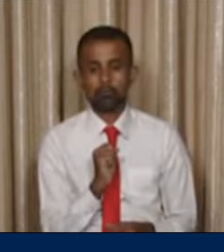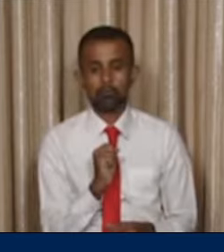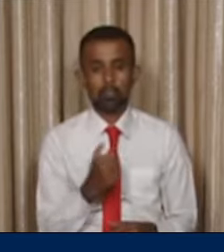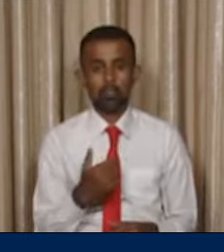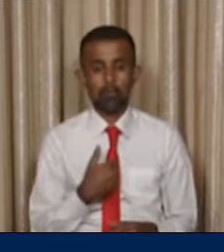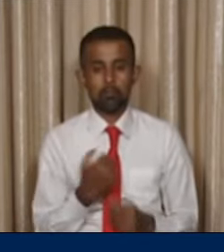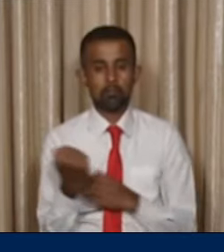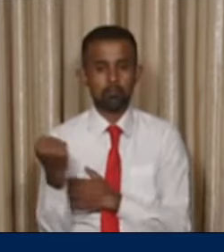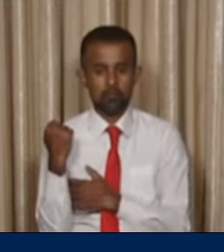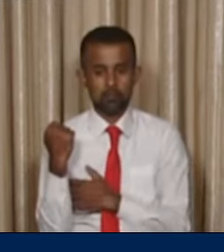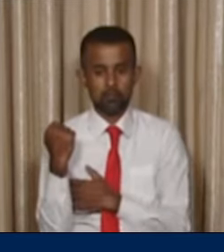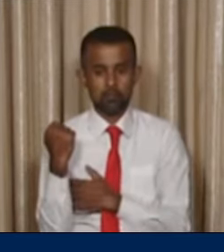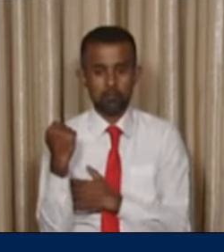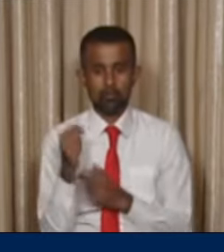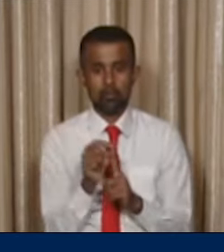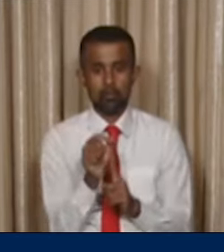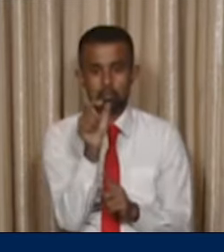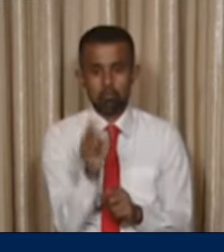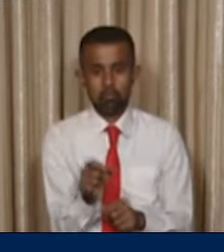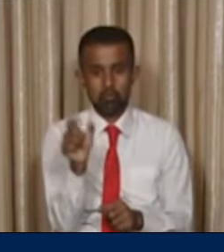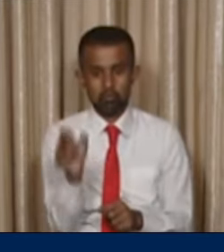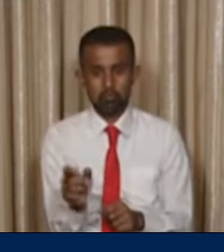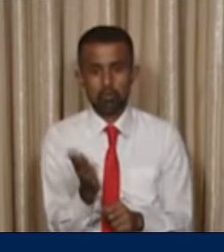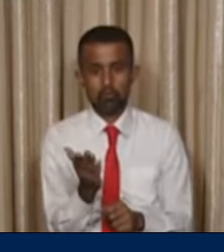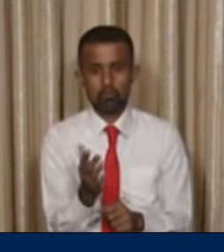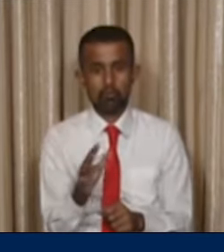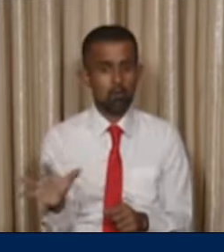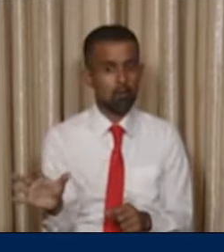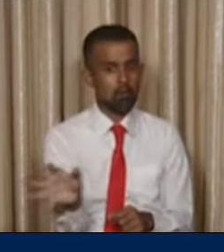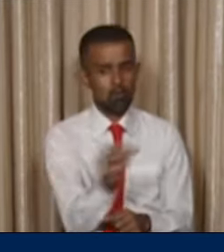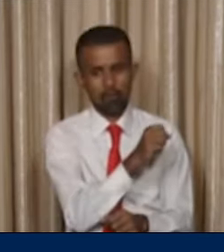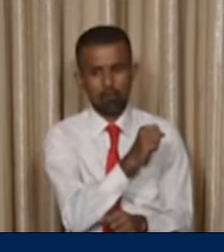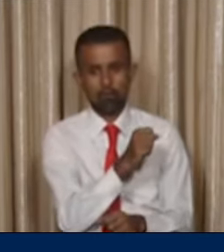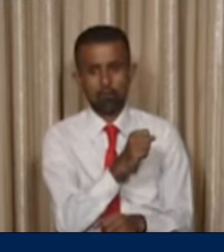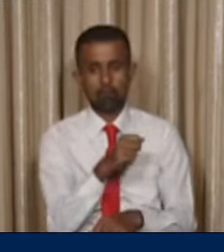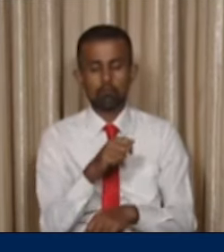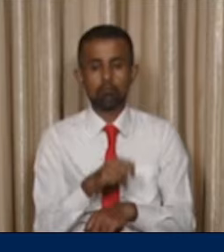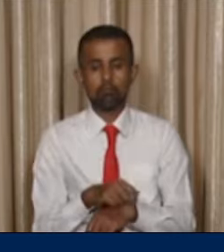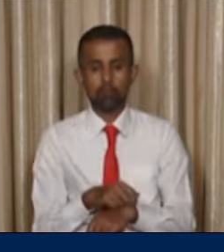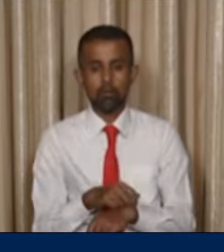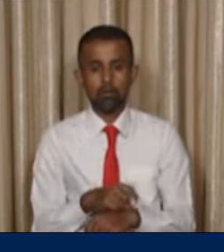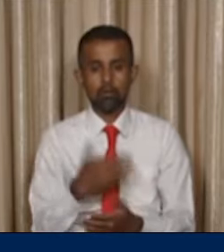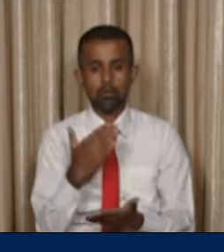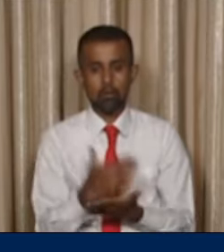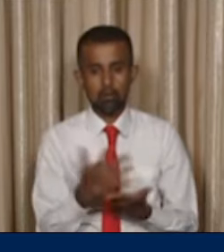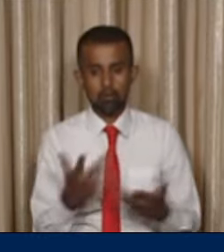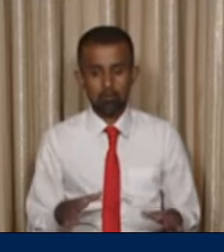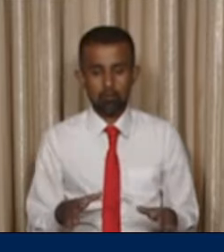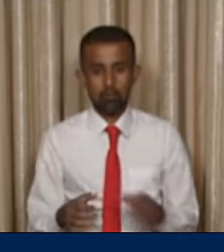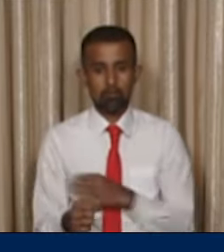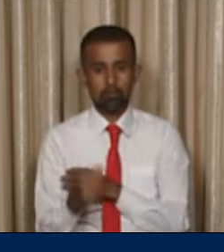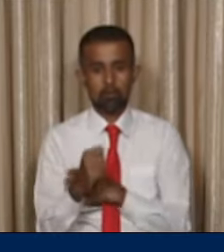අපේ බලය යම්කිසි පුද්ගලයන් විසින් දැහැගන්න උත්සාහ කරපු අවස්ථාවක් අපි නවත්තලා නැවත ඒ